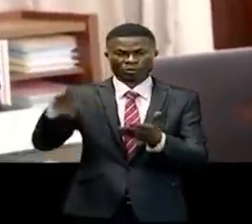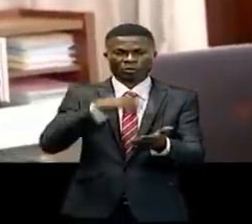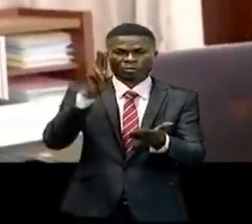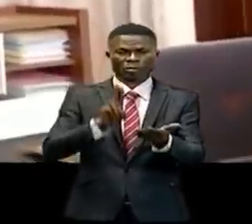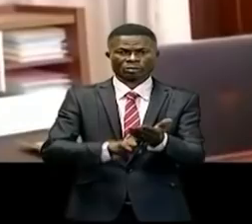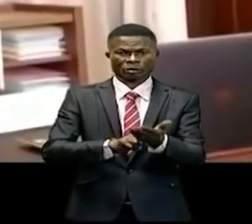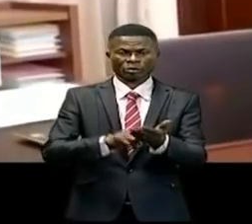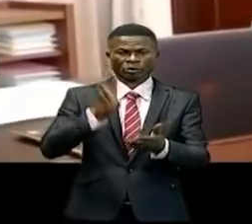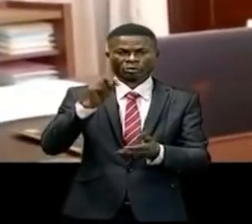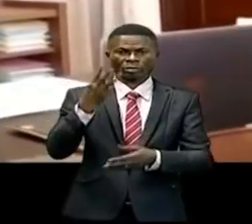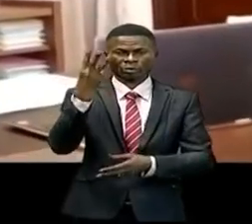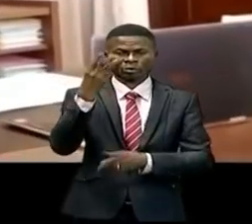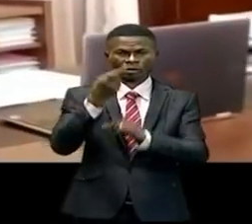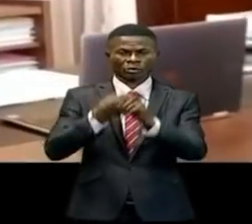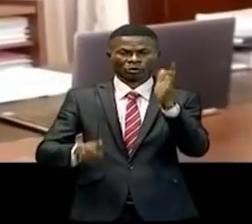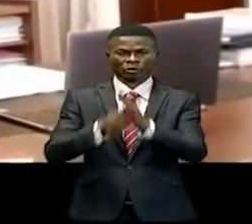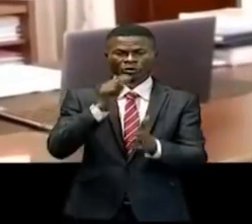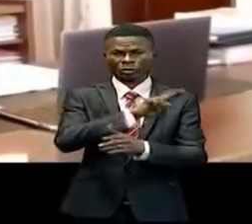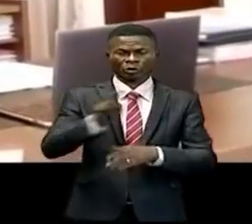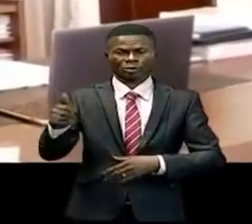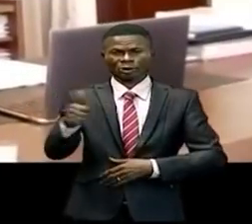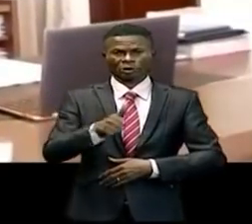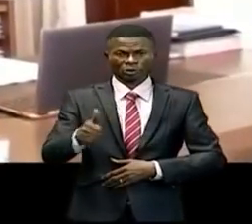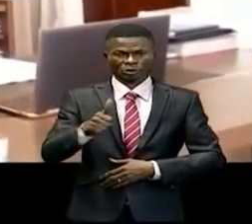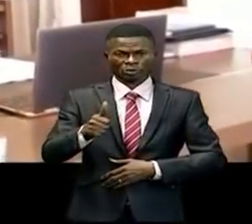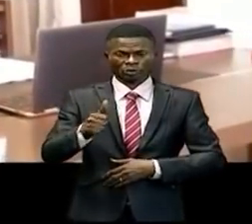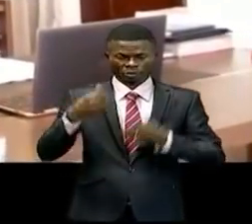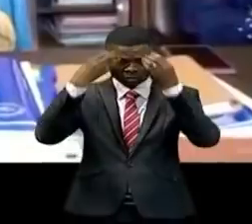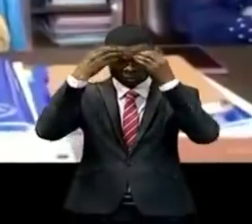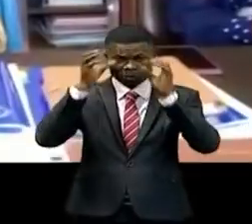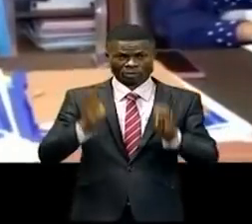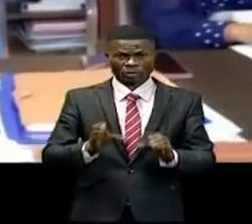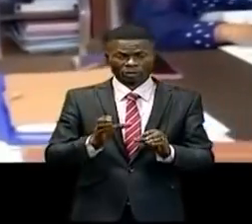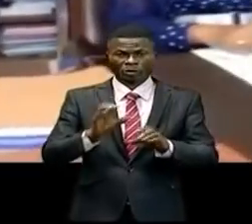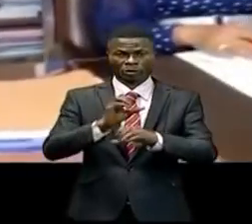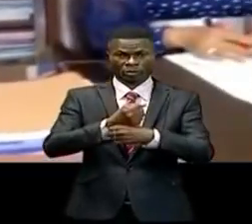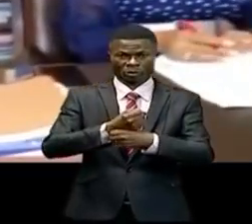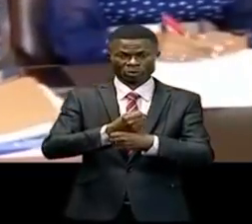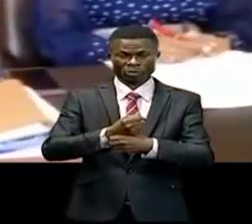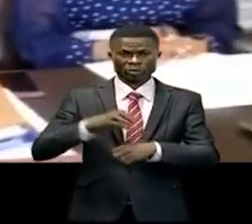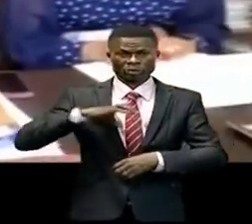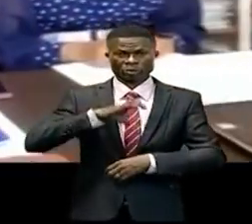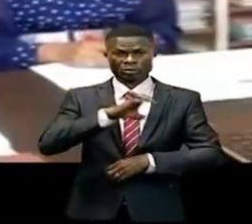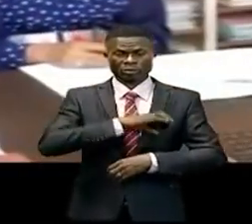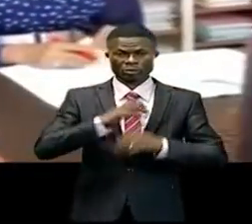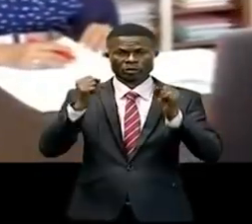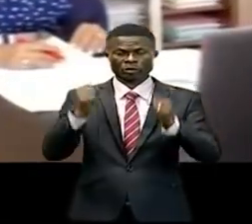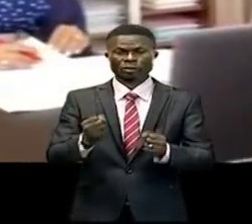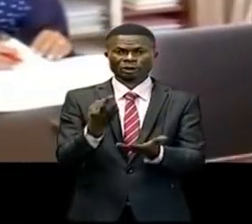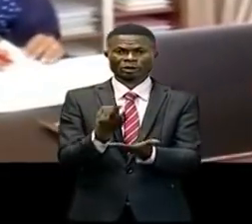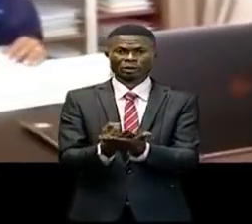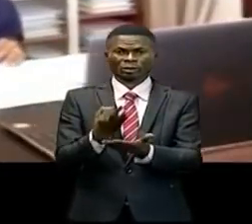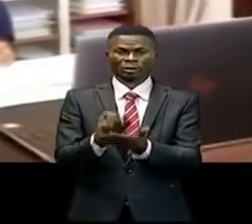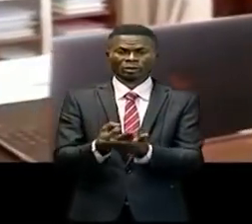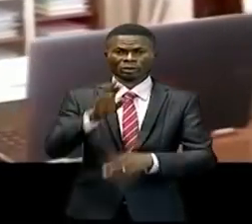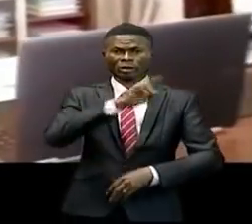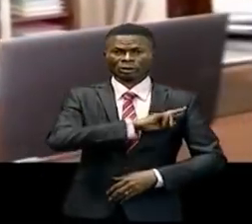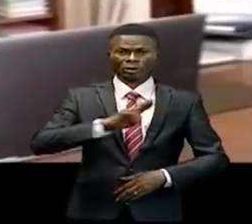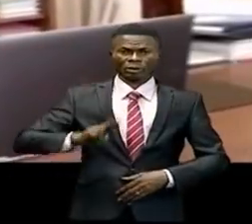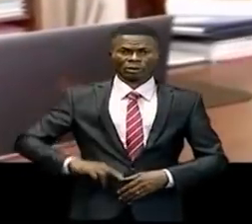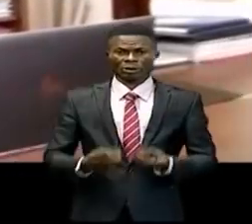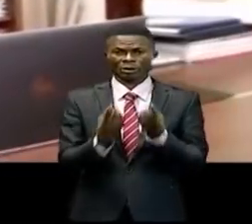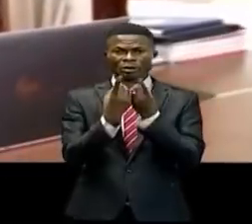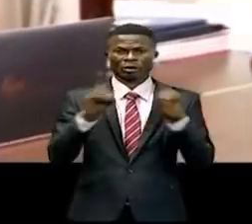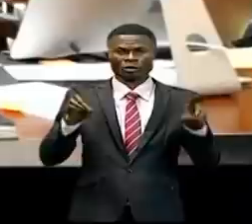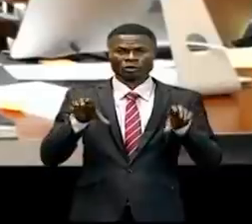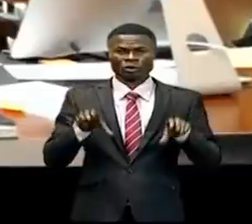le 23 novembre 2021 la convention portant création du comité de stabilité financière en République démocratique du